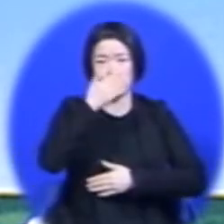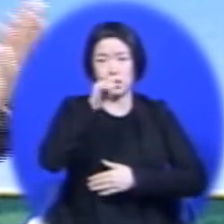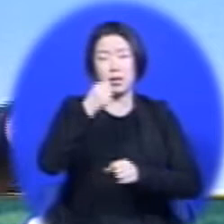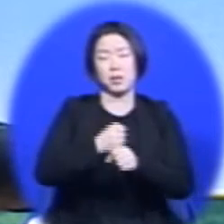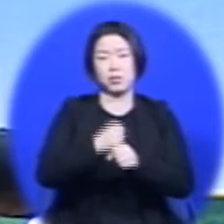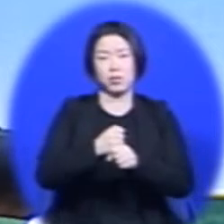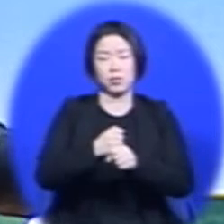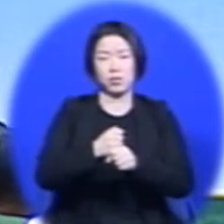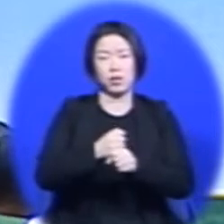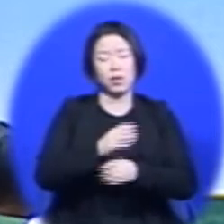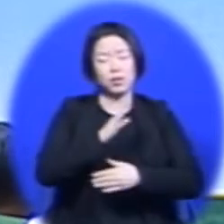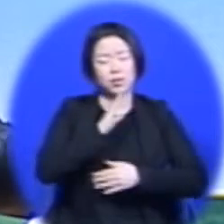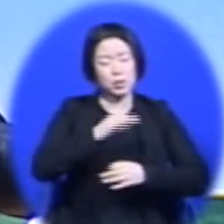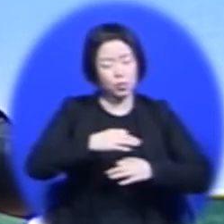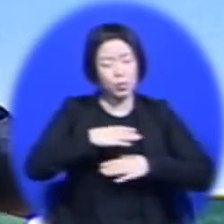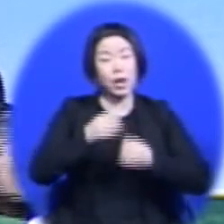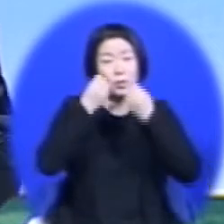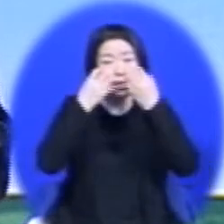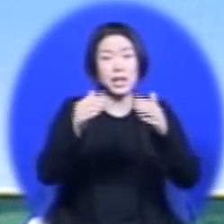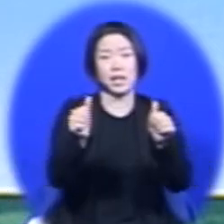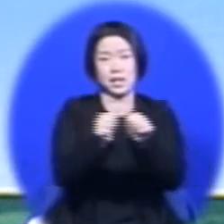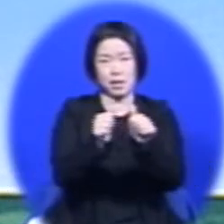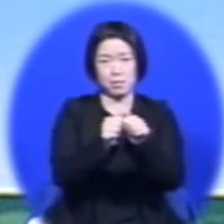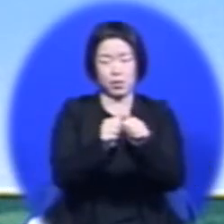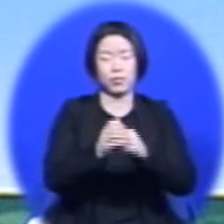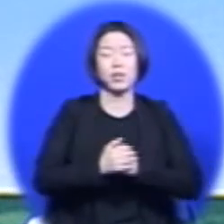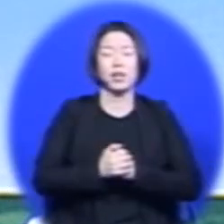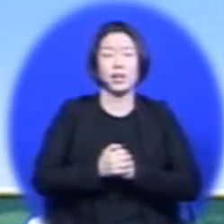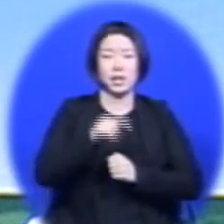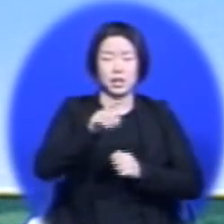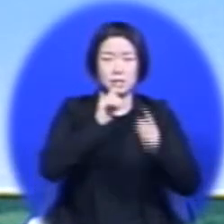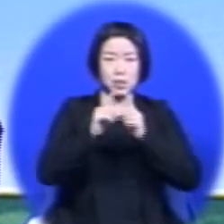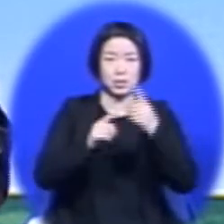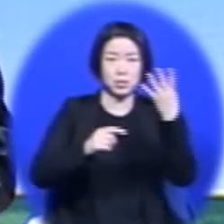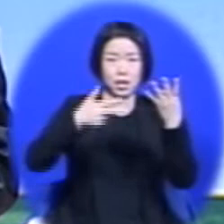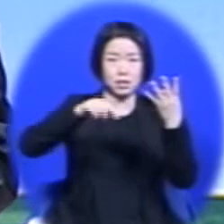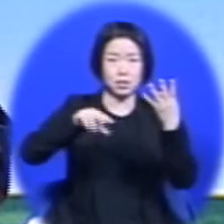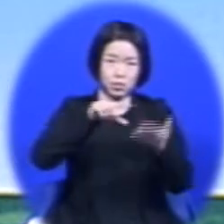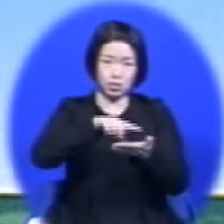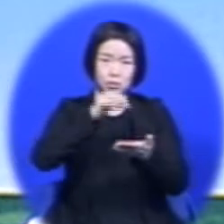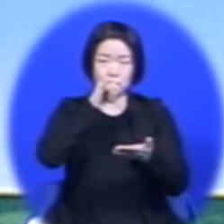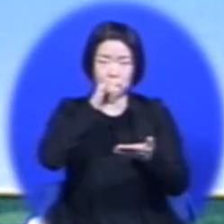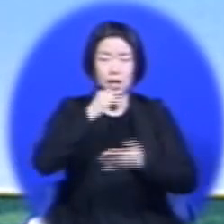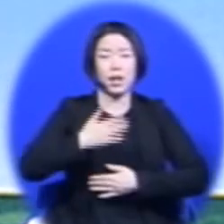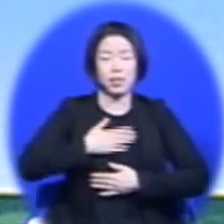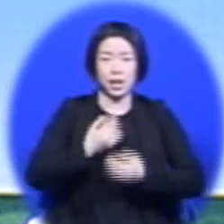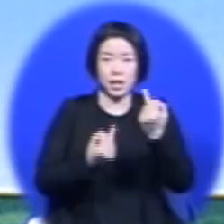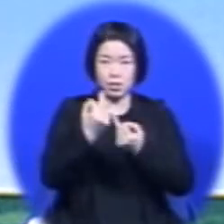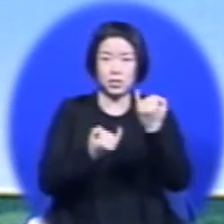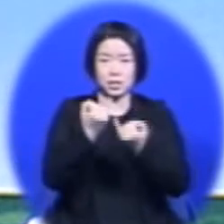정말 놀라운 새 남편이죠. 이 말씀이 4절에 요약되어 있습니다. 나의 형제 자매